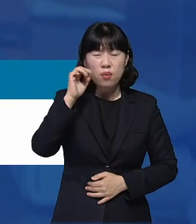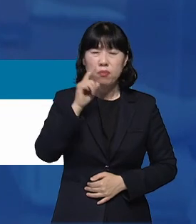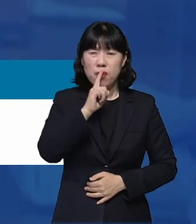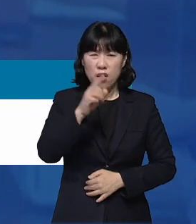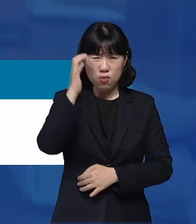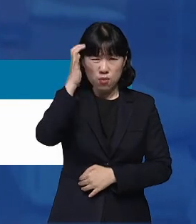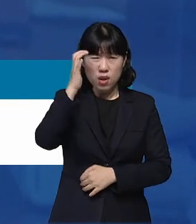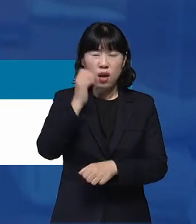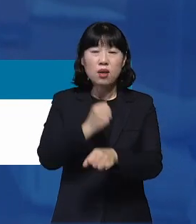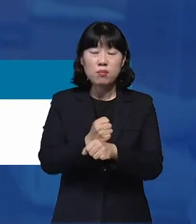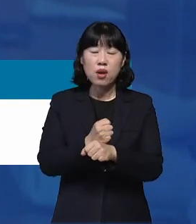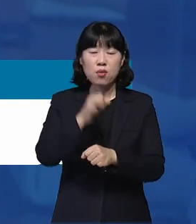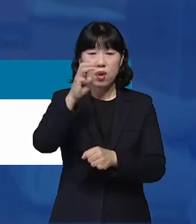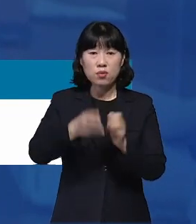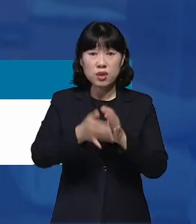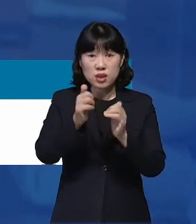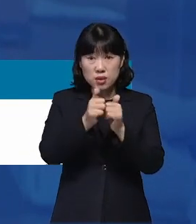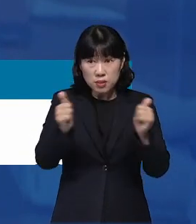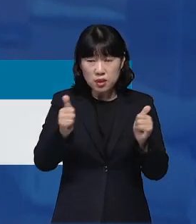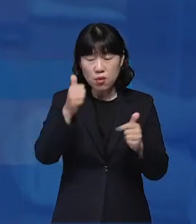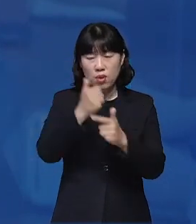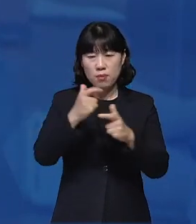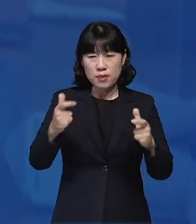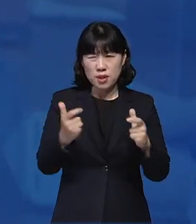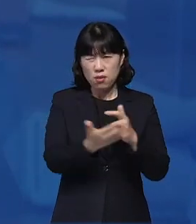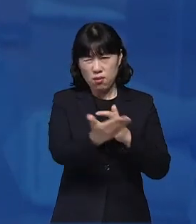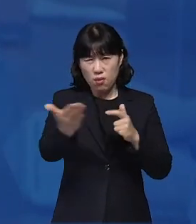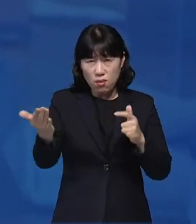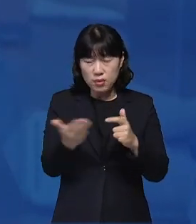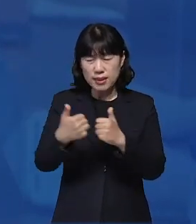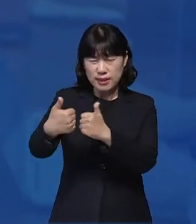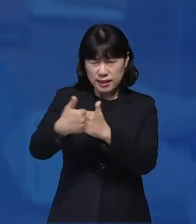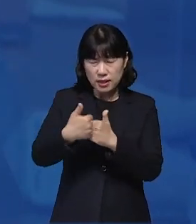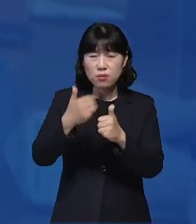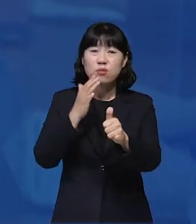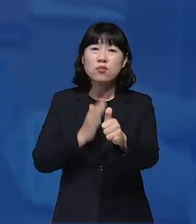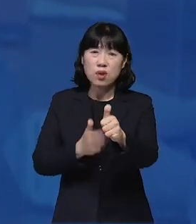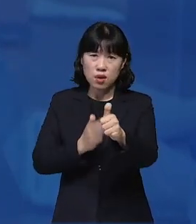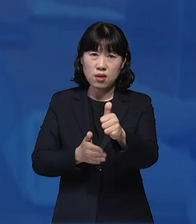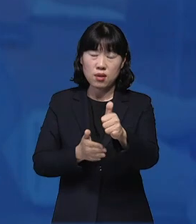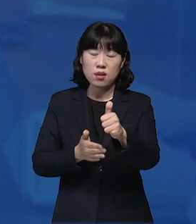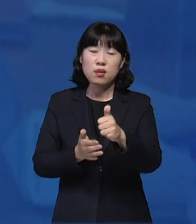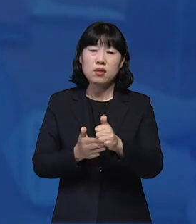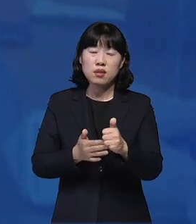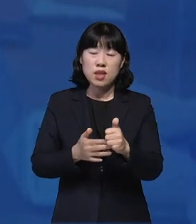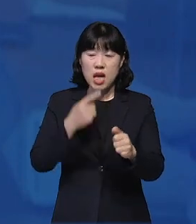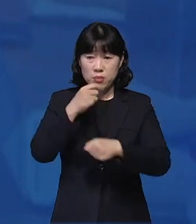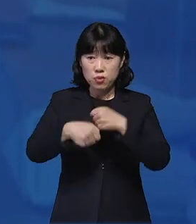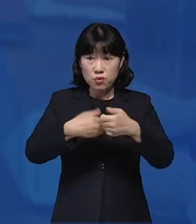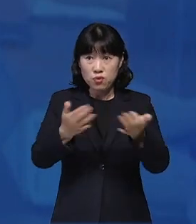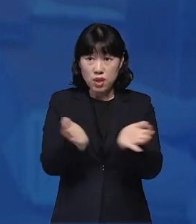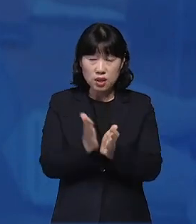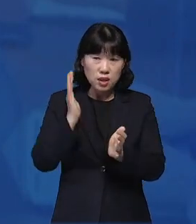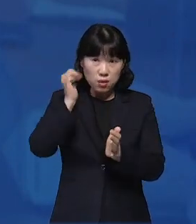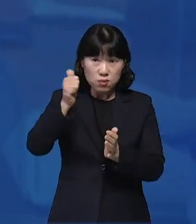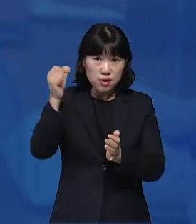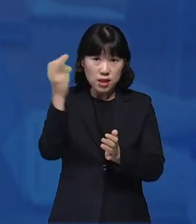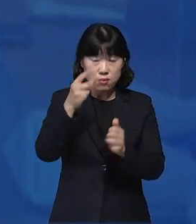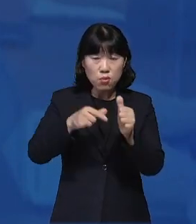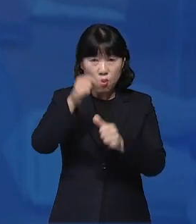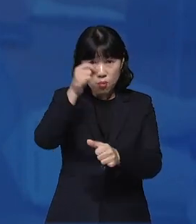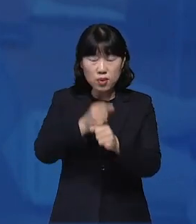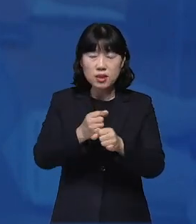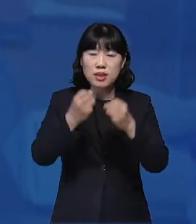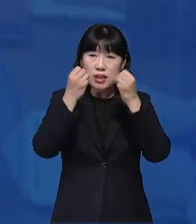여러분 그리고 호남의 도민 여러분께서 지지해 주십시오 민주당의 정권 재창출 그리고 대한민국의 새로운 길에